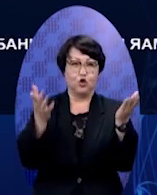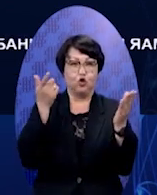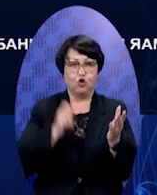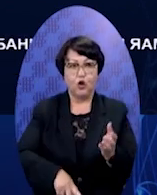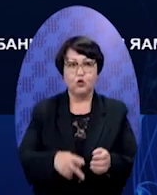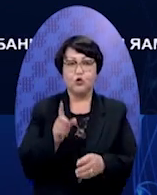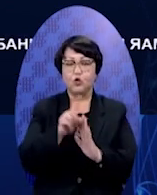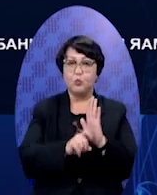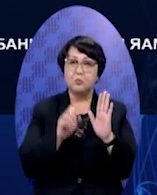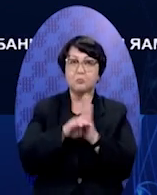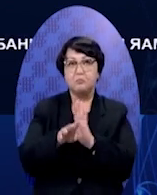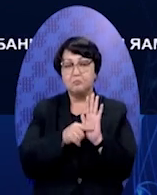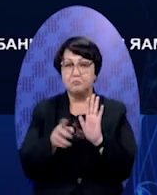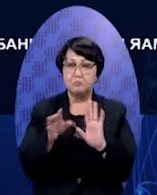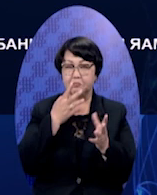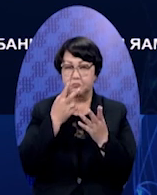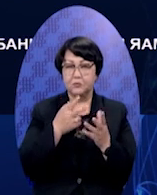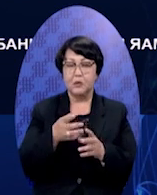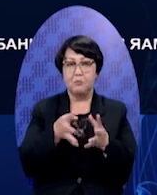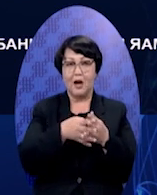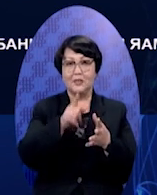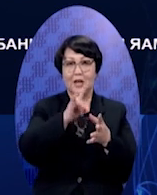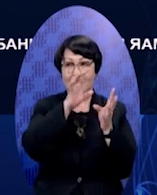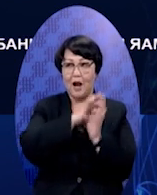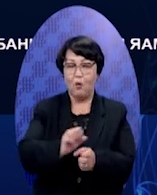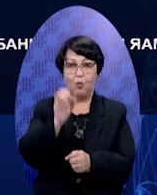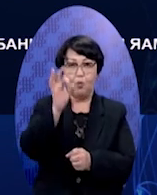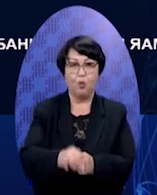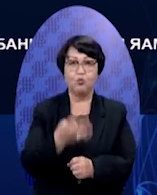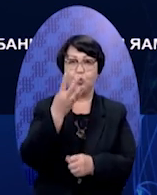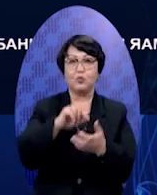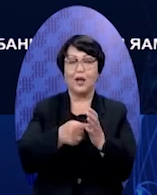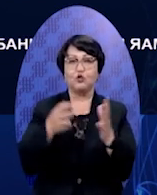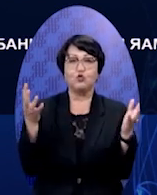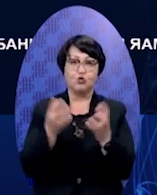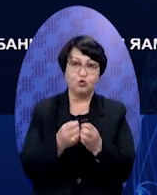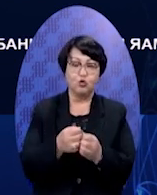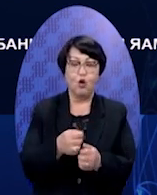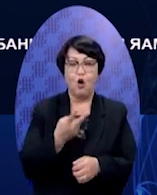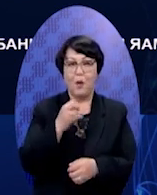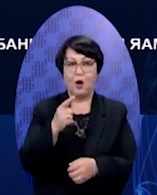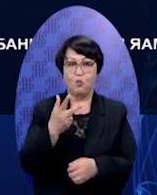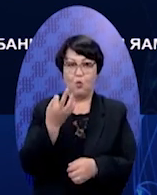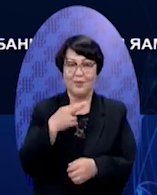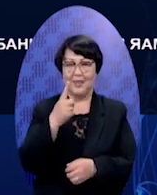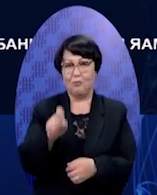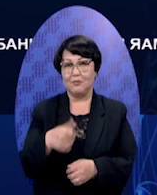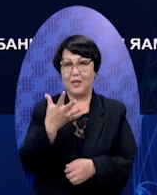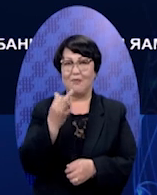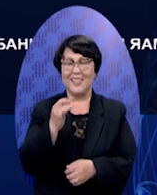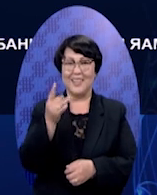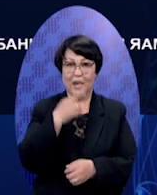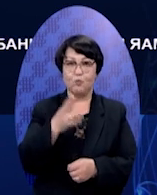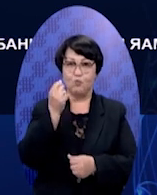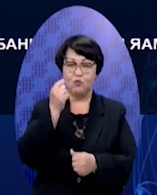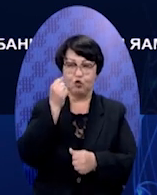хөтөлбөрийн гүйцэтгэлийг харахад ипотекийн зээл 4 дахин буурсан үзүүлэлттэй байна. 2013 онд 1.5 их 80 төгрөгийн санхүүжилт олгож